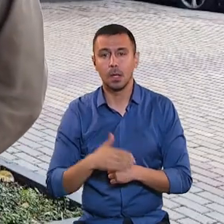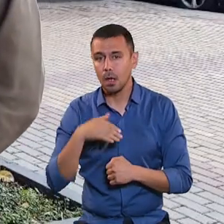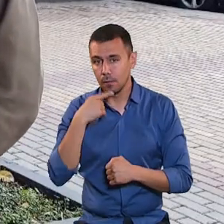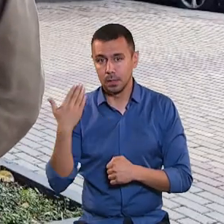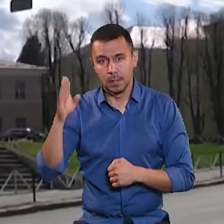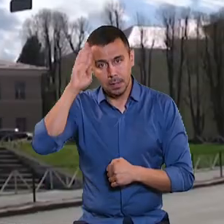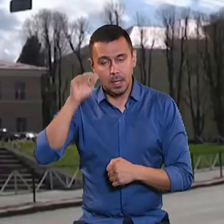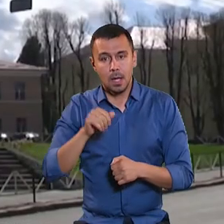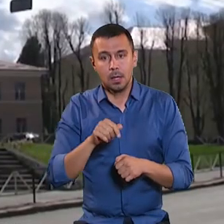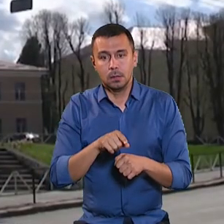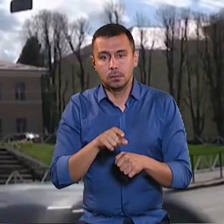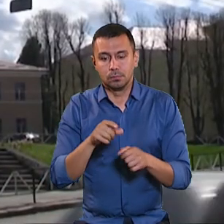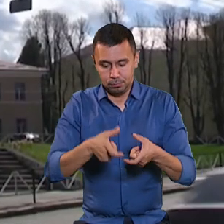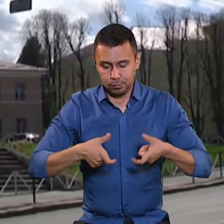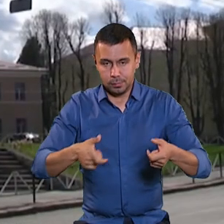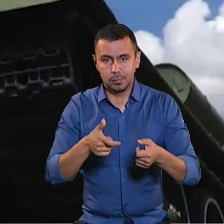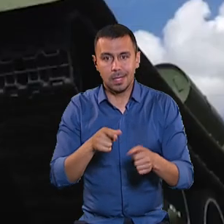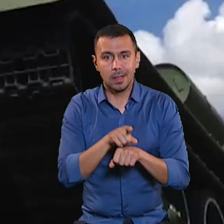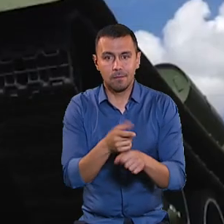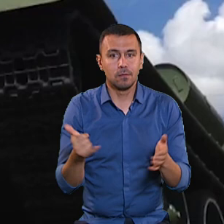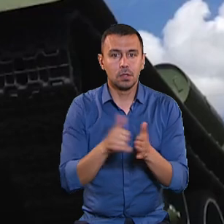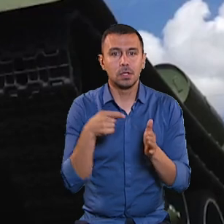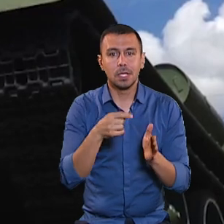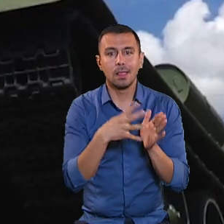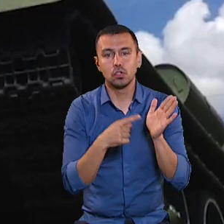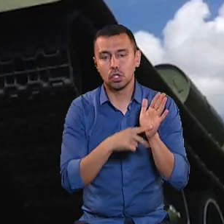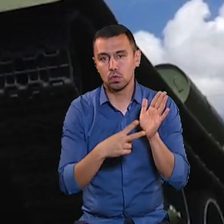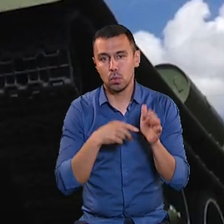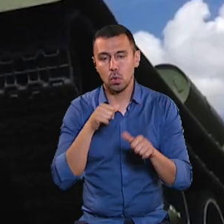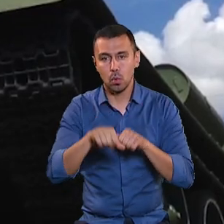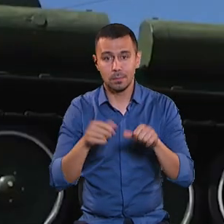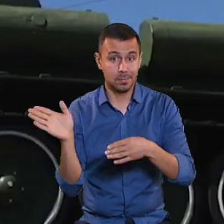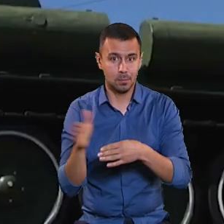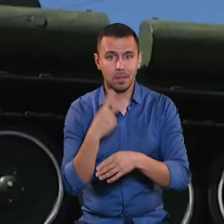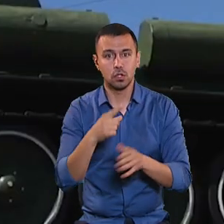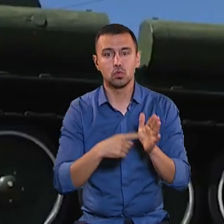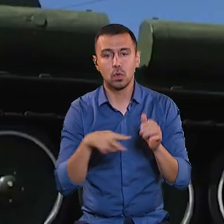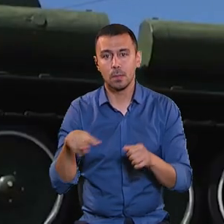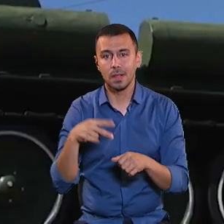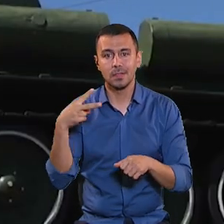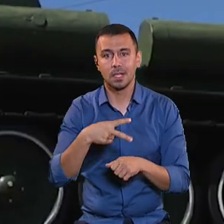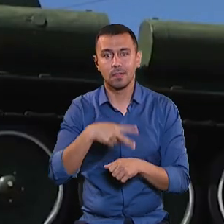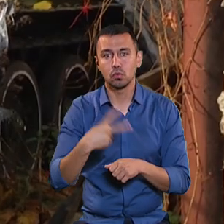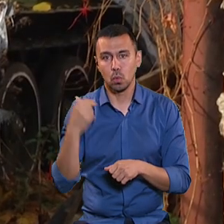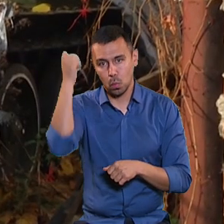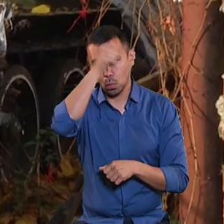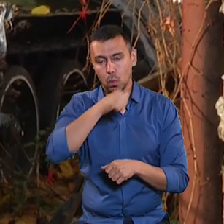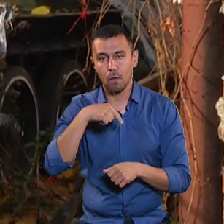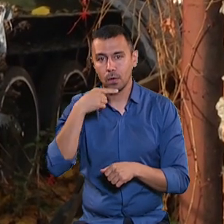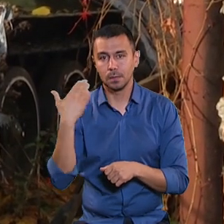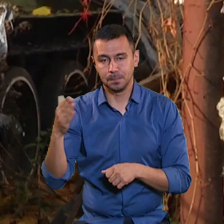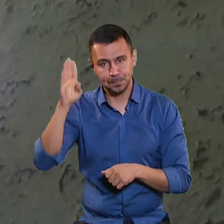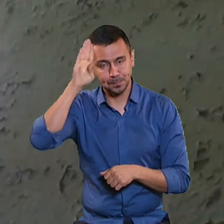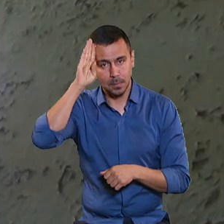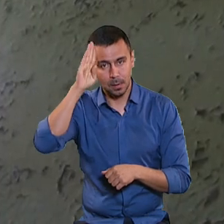михайловського на постмен танк встановили у 1900 67 році демонтували ж пам'ятник 26 листопада 2022 року каже Сергій